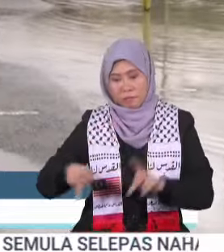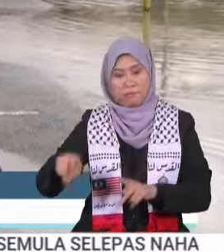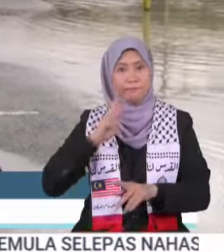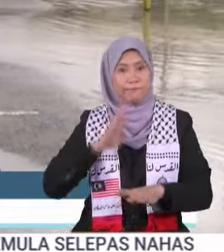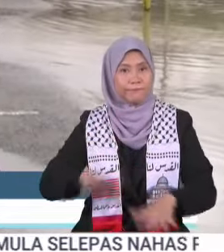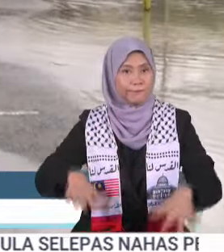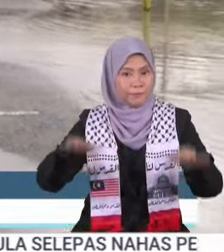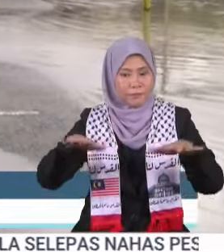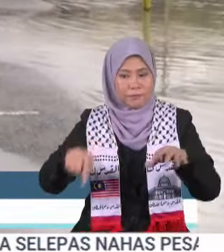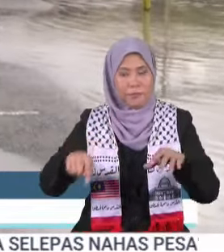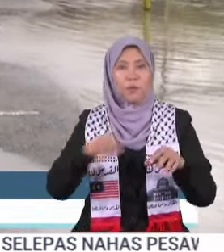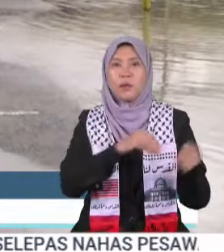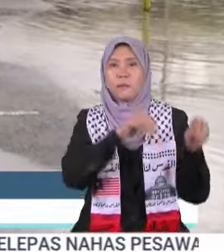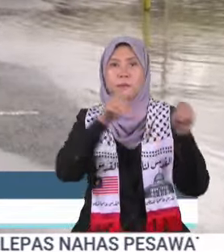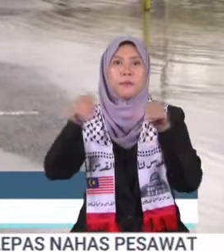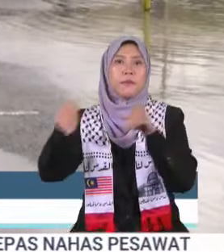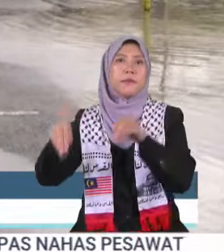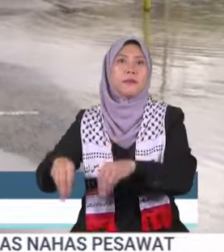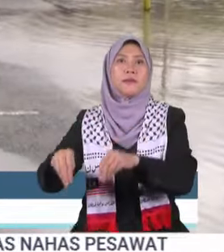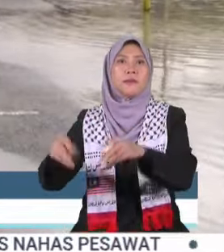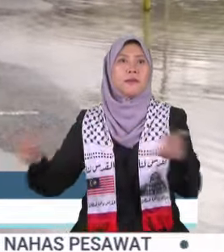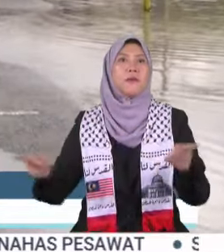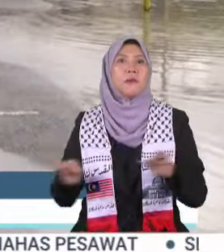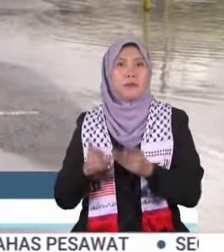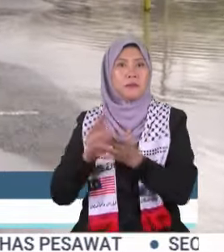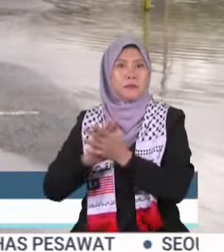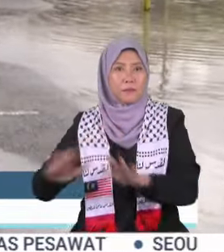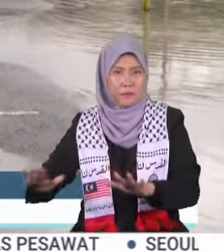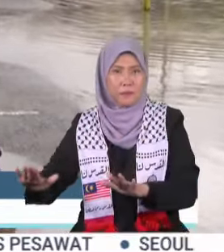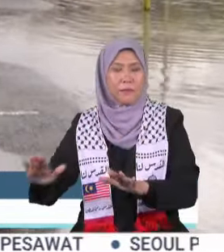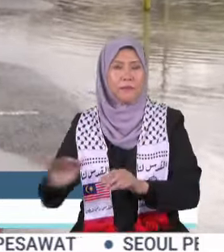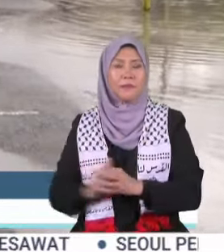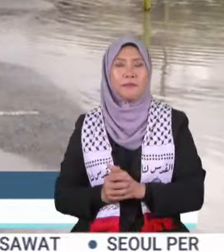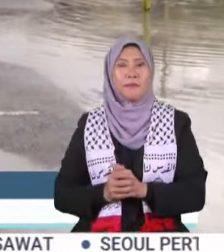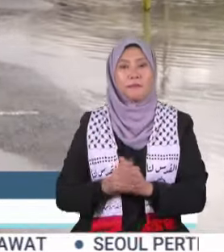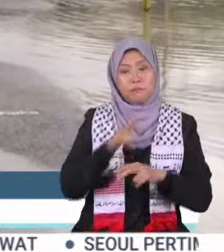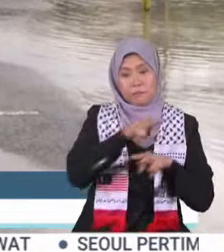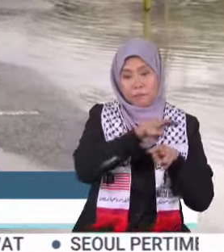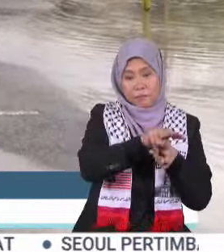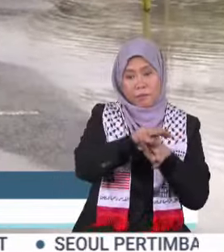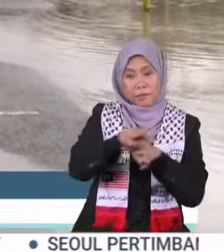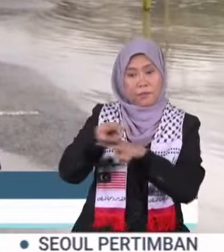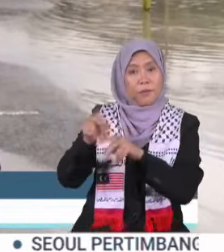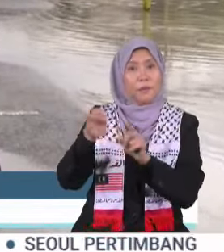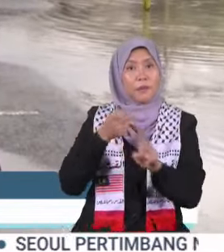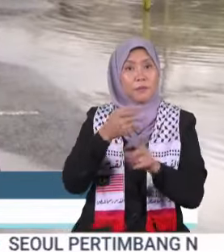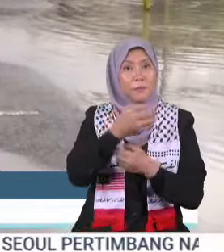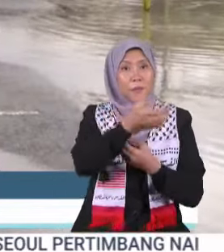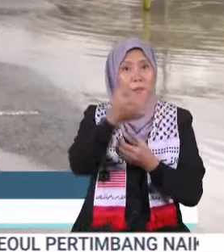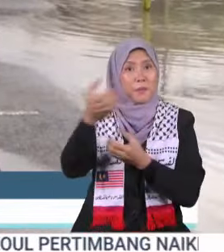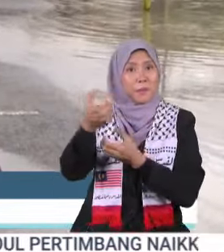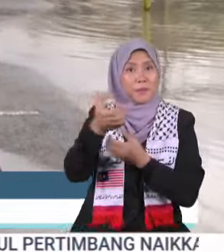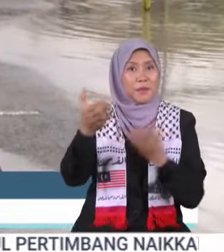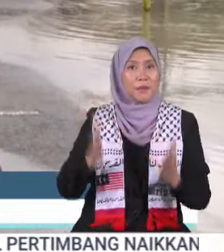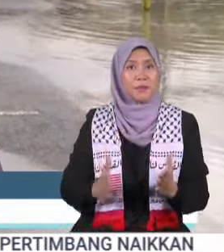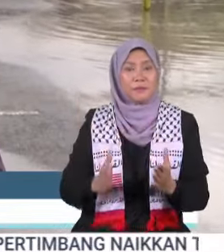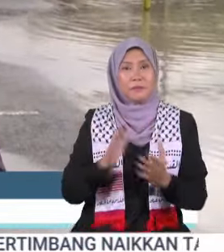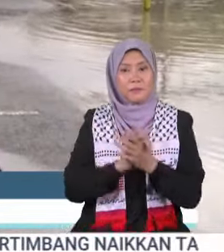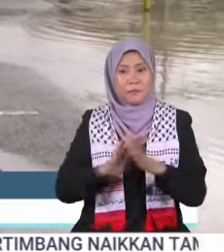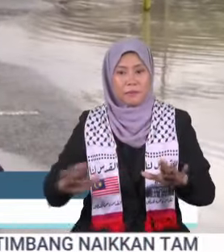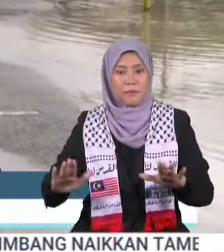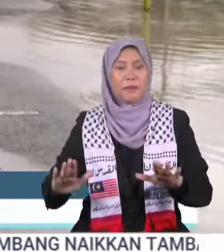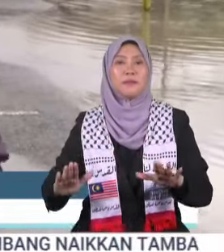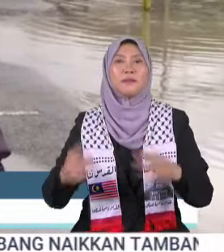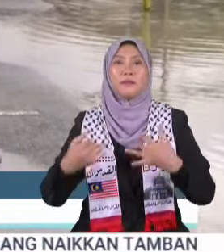terjejas telah pun dipindahkan ke kawasan selamat dan juga pemantauan oleh jabatan Bomba dan juga er penyelamat